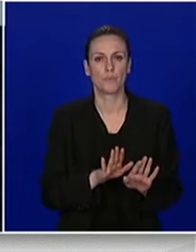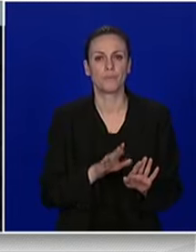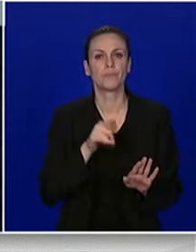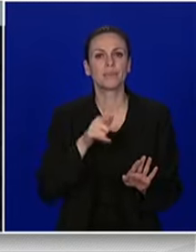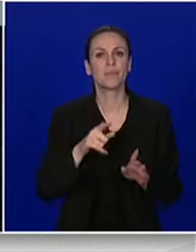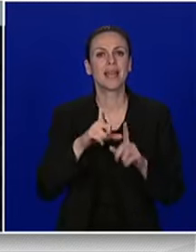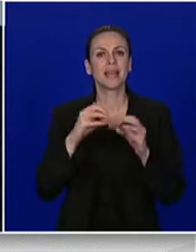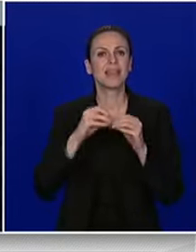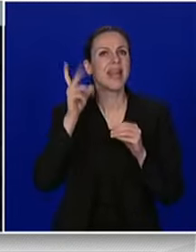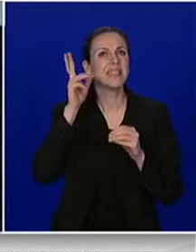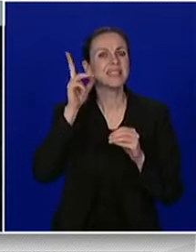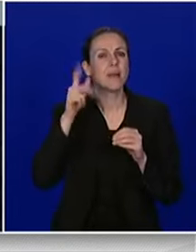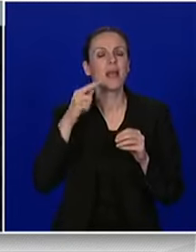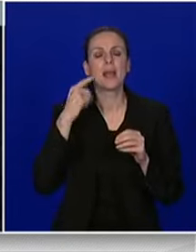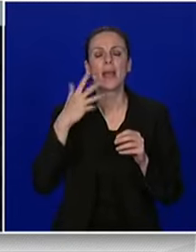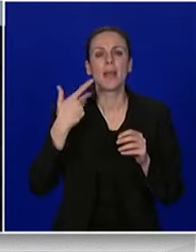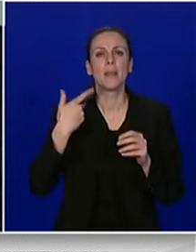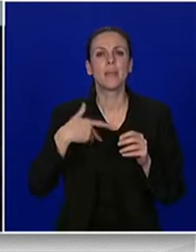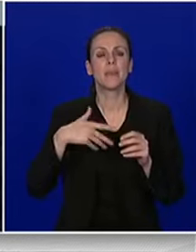decibelima, o glasnom puštanju